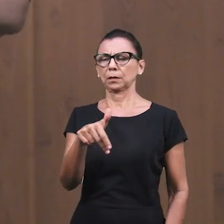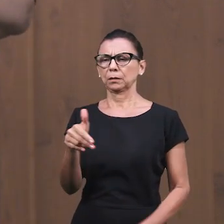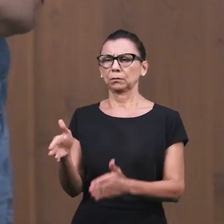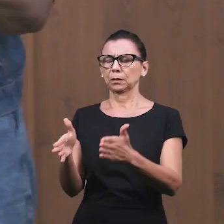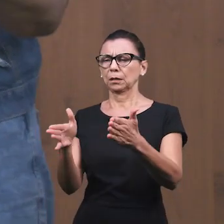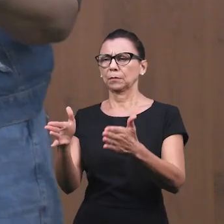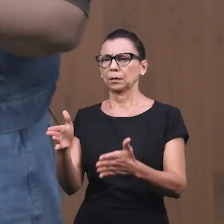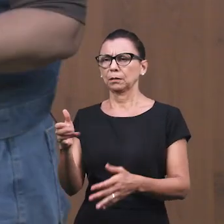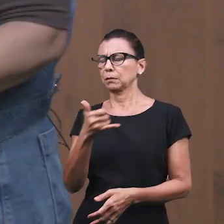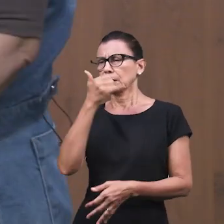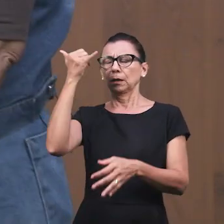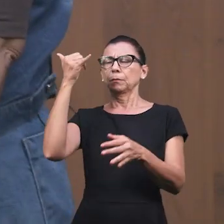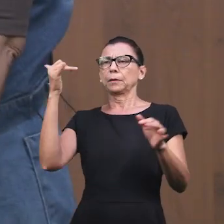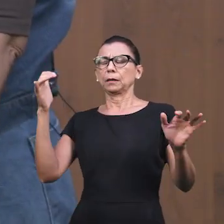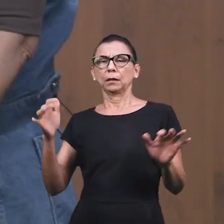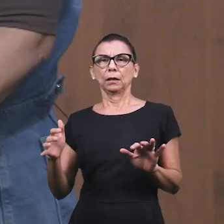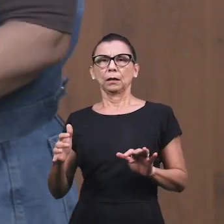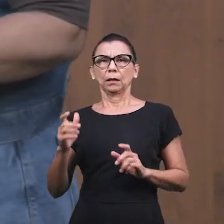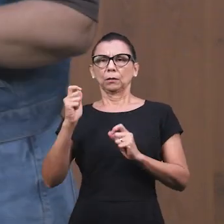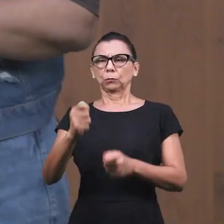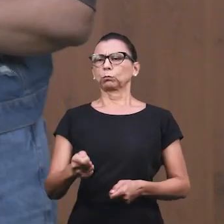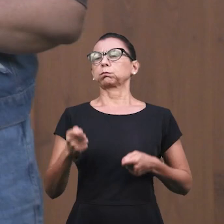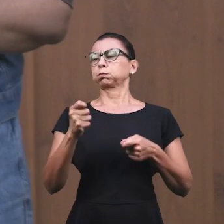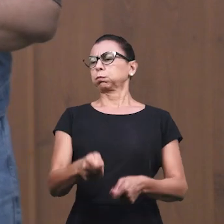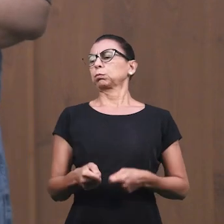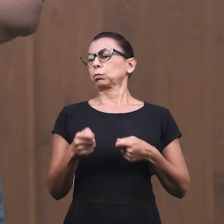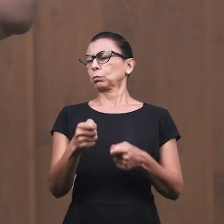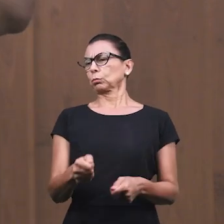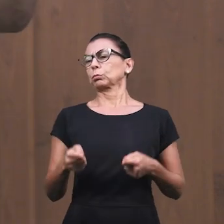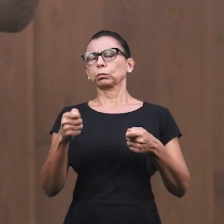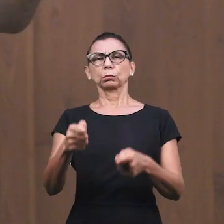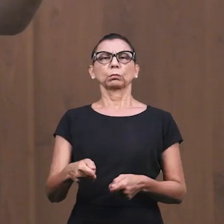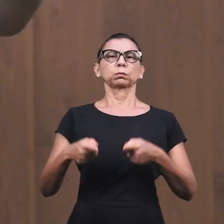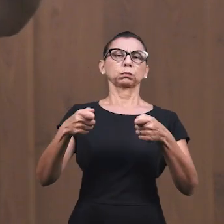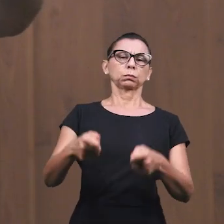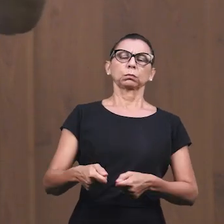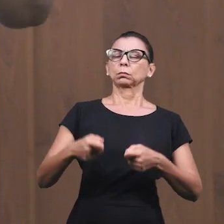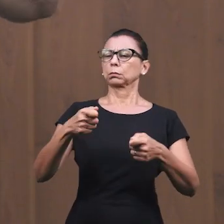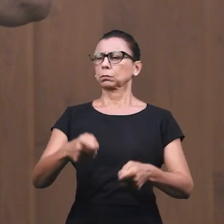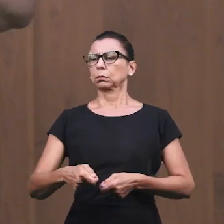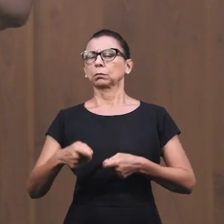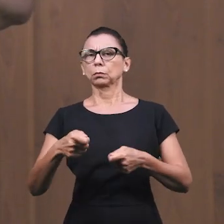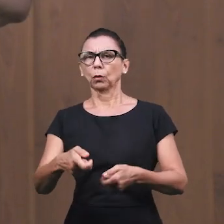Quand il est arrivé au chemin, soudain, il a eu une charrette